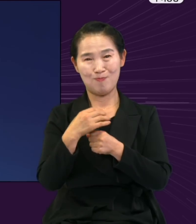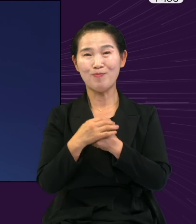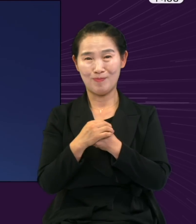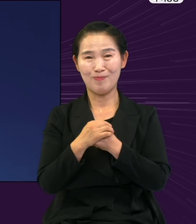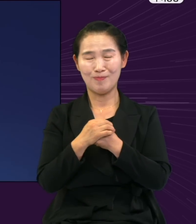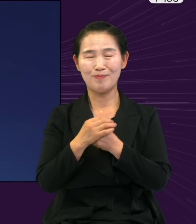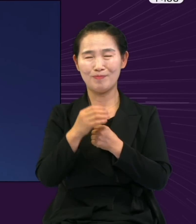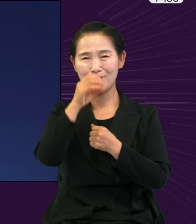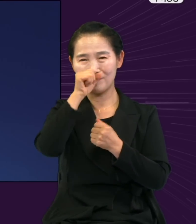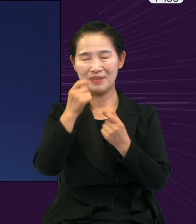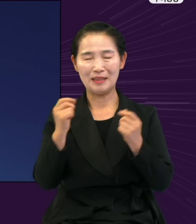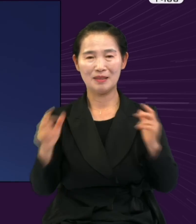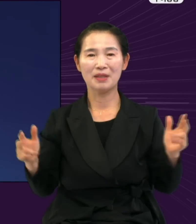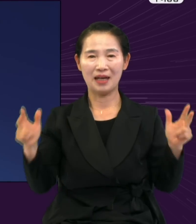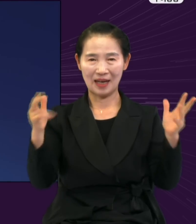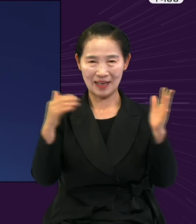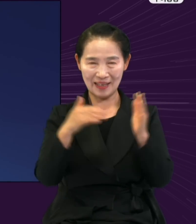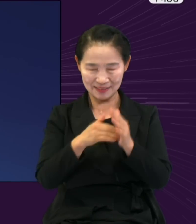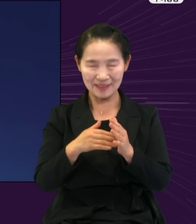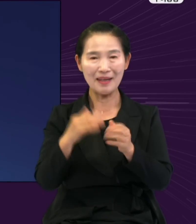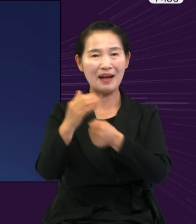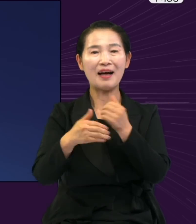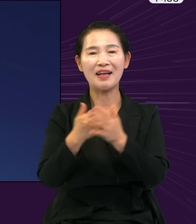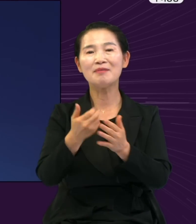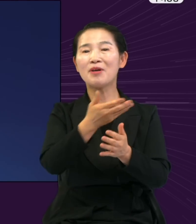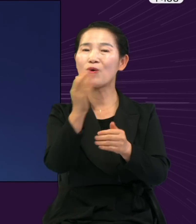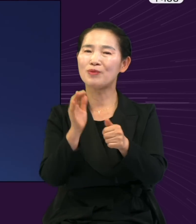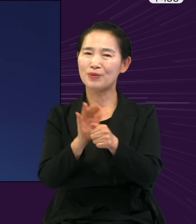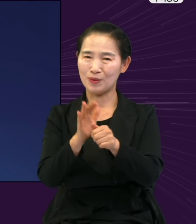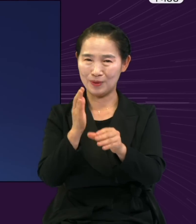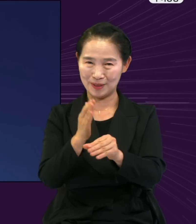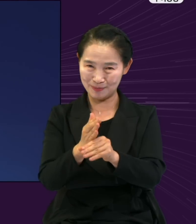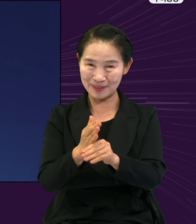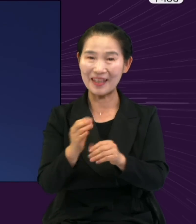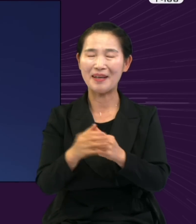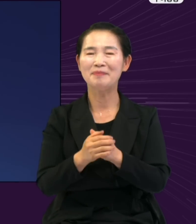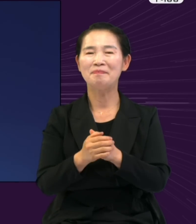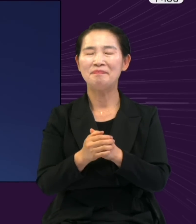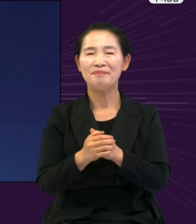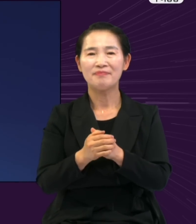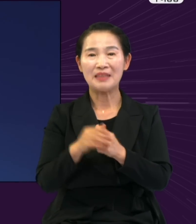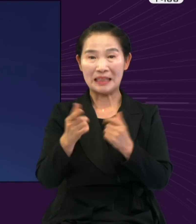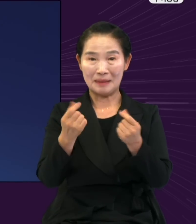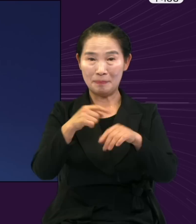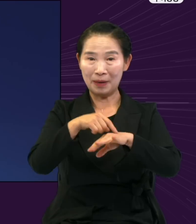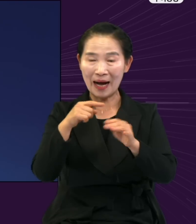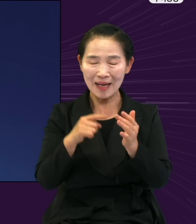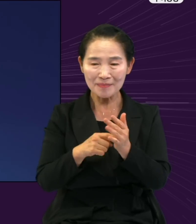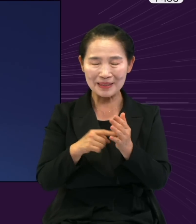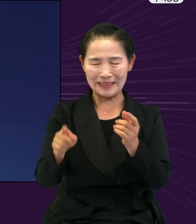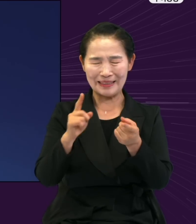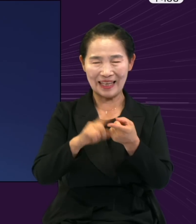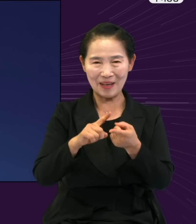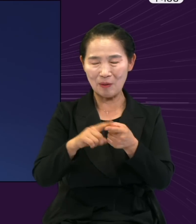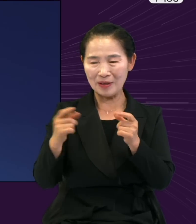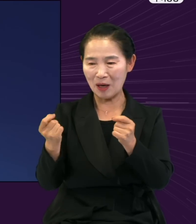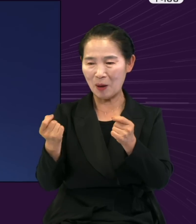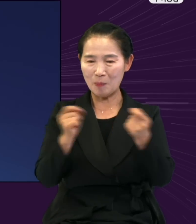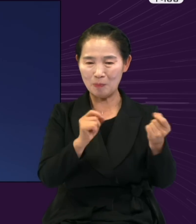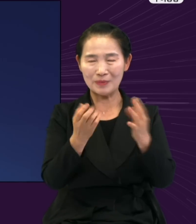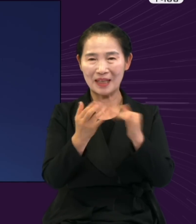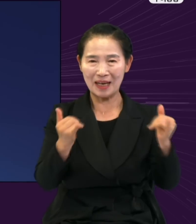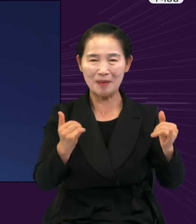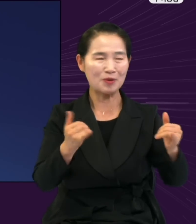지금까지 여기까지 하나님이 여러분을 도우셨습니다. 그 마음 그대로 옆에 계신 분에게 그 사랑을 좀